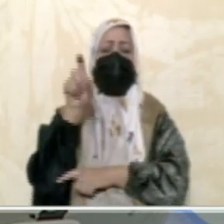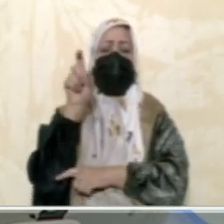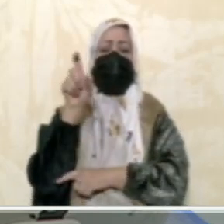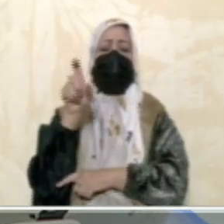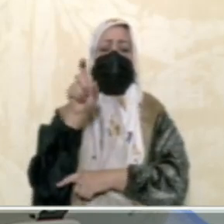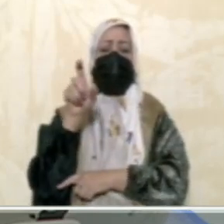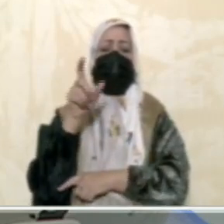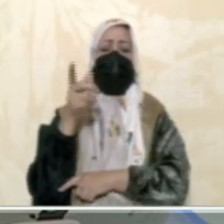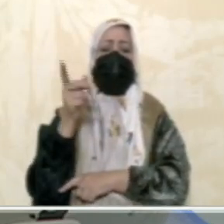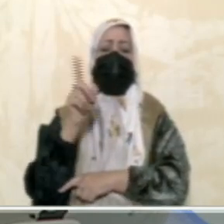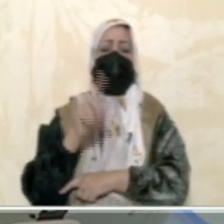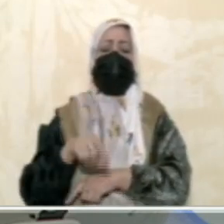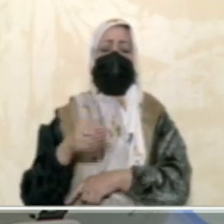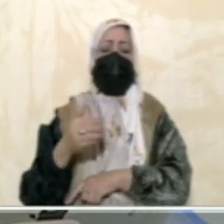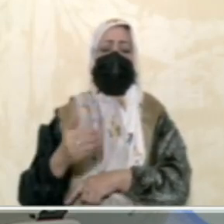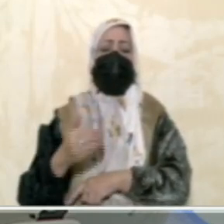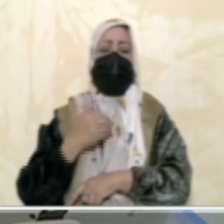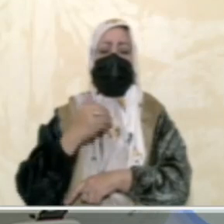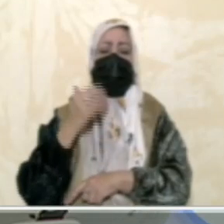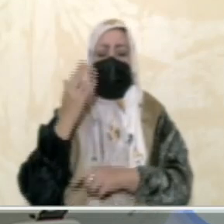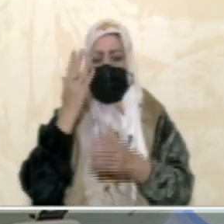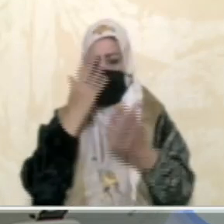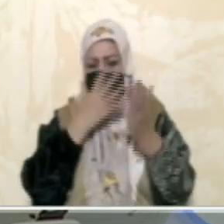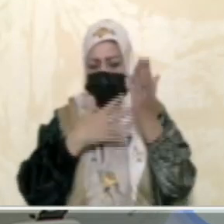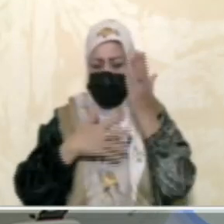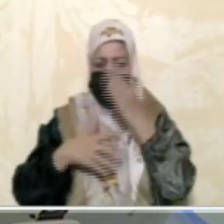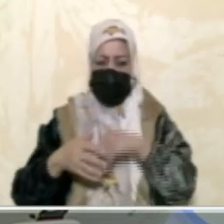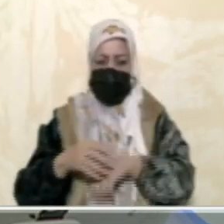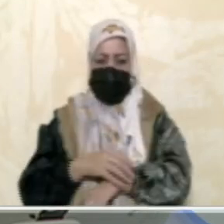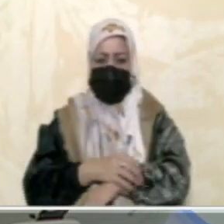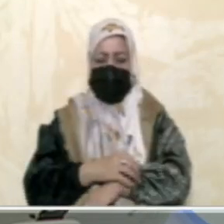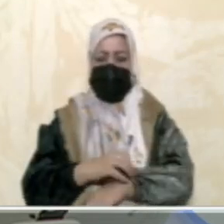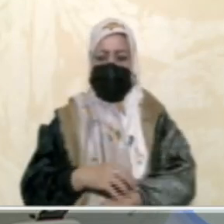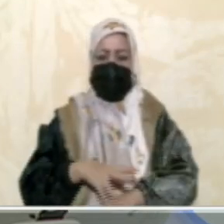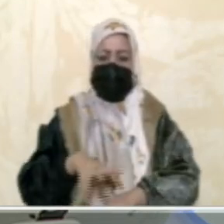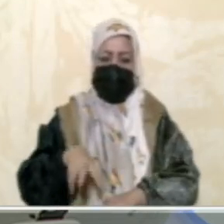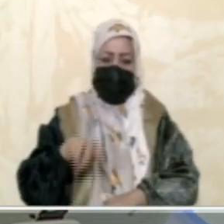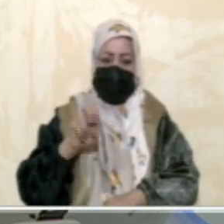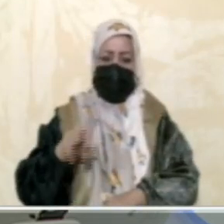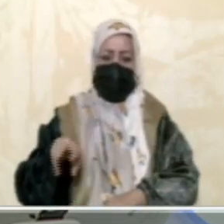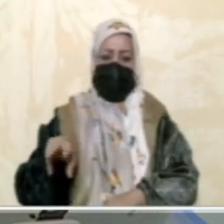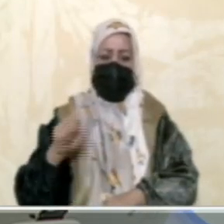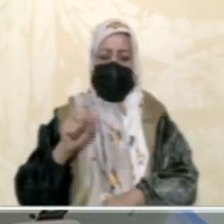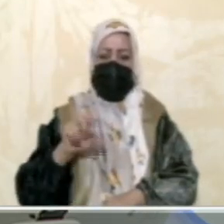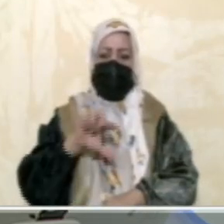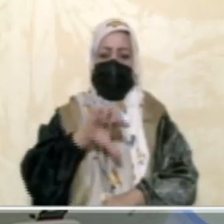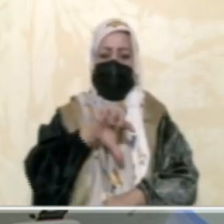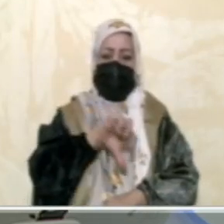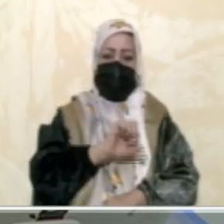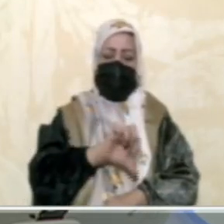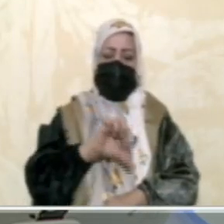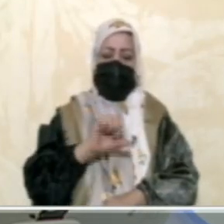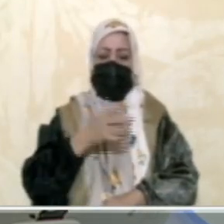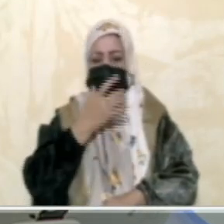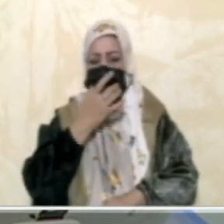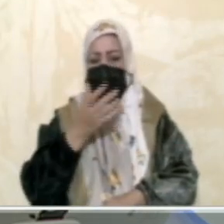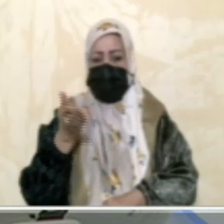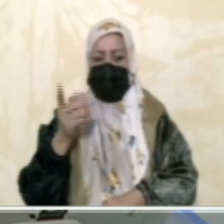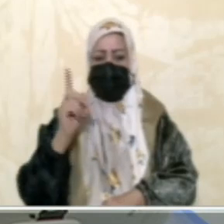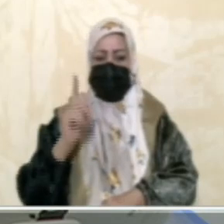فتره الثمانينيات واواسط التسعينيات في عهد القذافي الرجل لم يترك